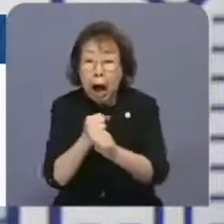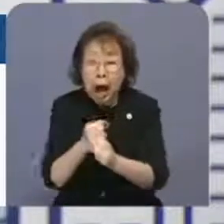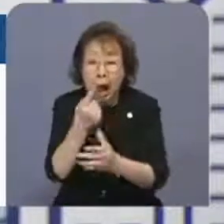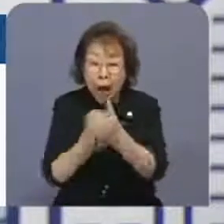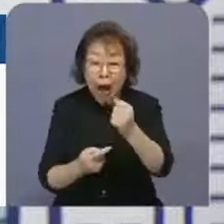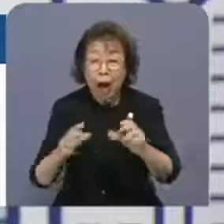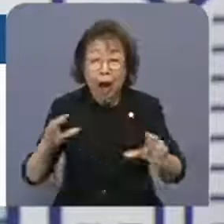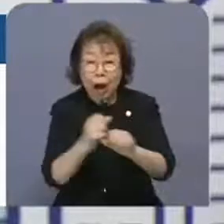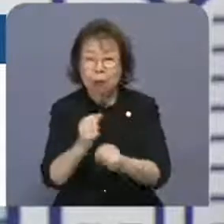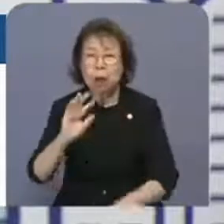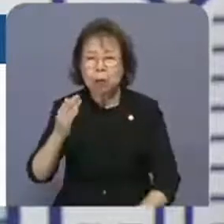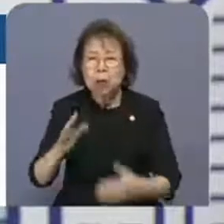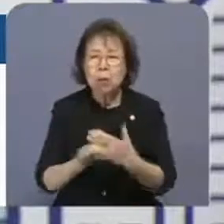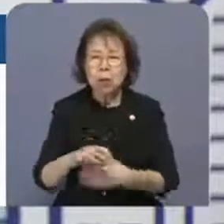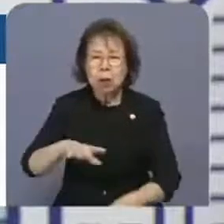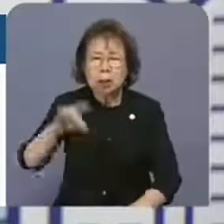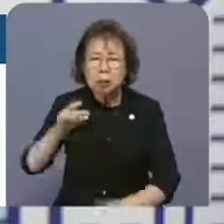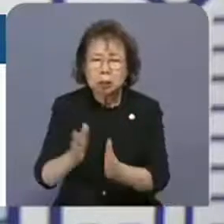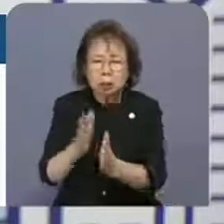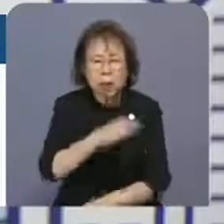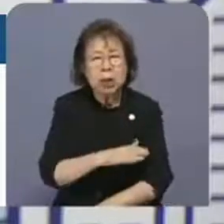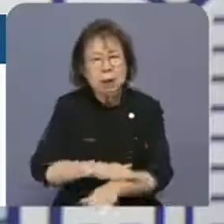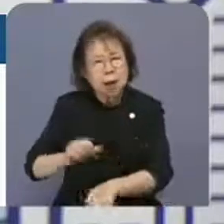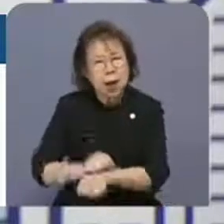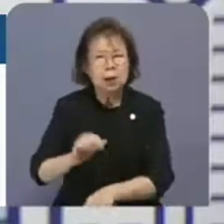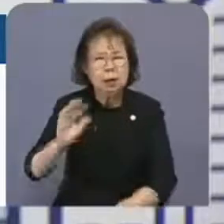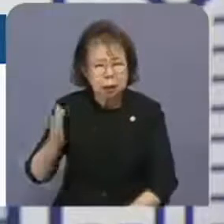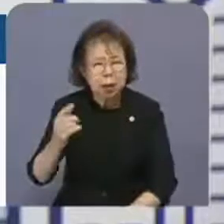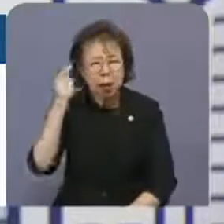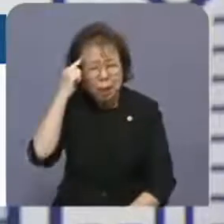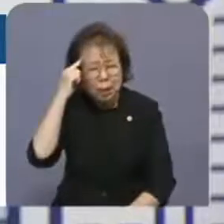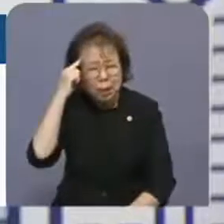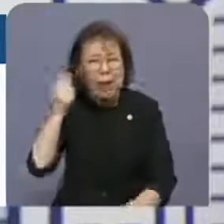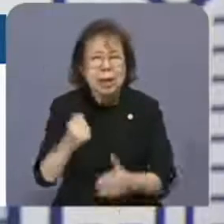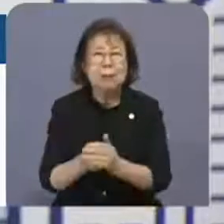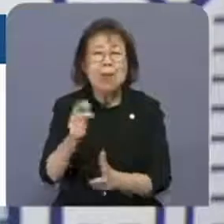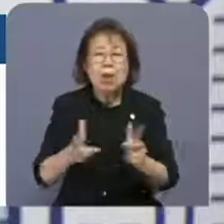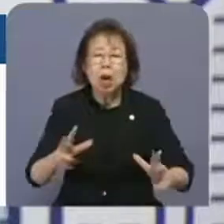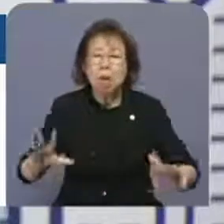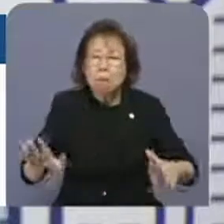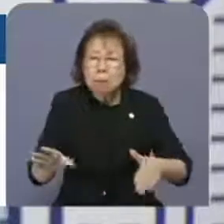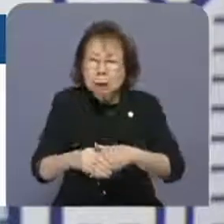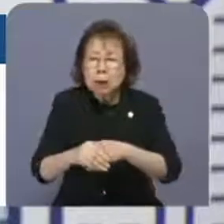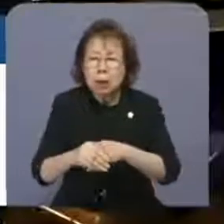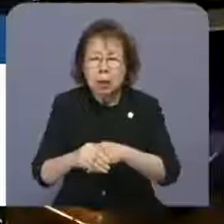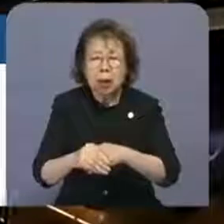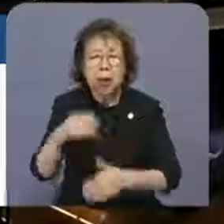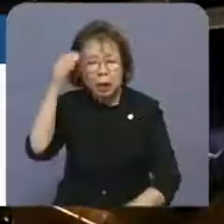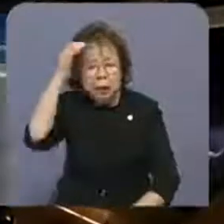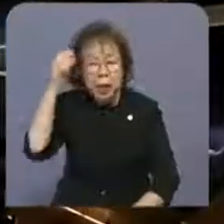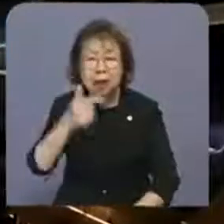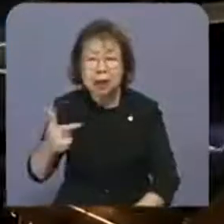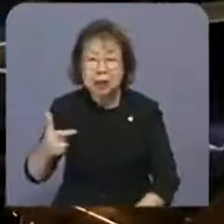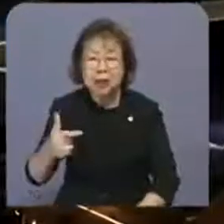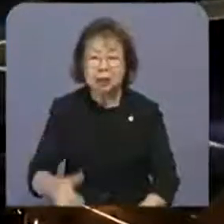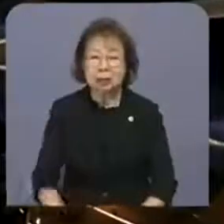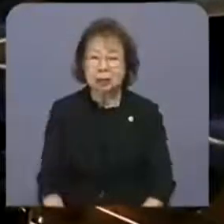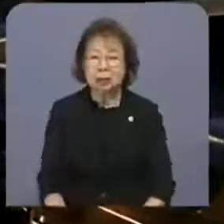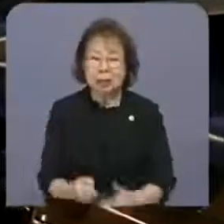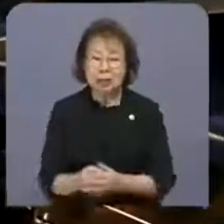메가시티 개념의 첫 출발의 첫 작품이 될 수 있다. 이런 측면에서 기업가들이 그런 기대도 크고요.